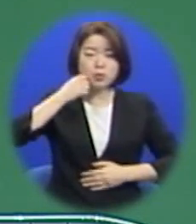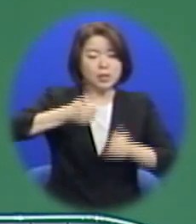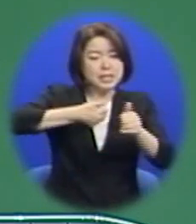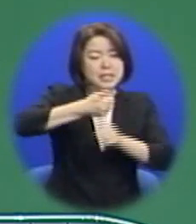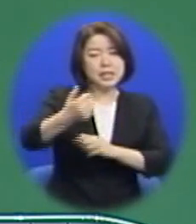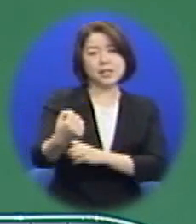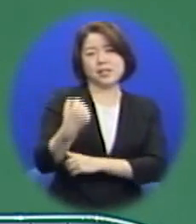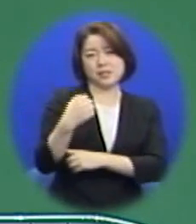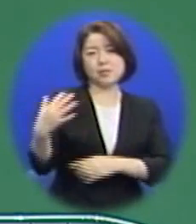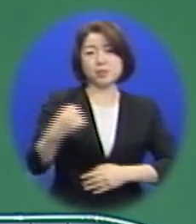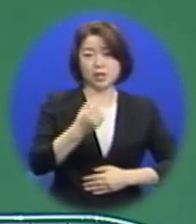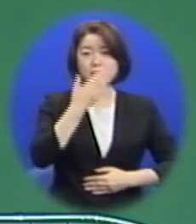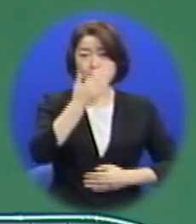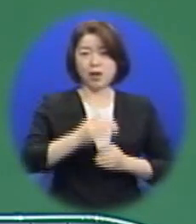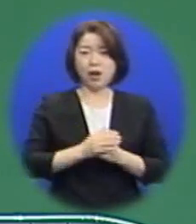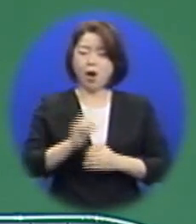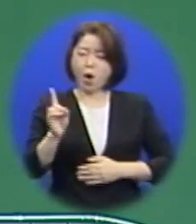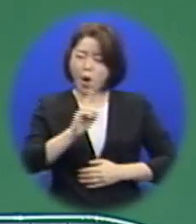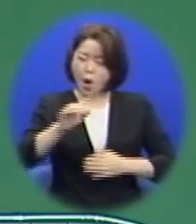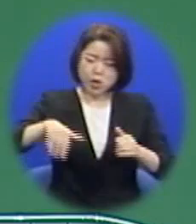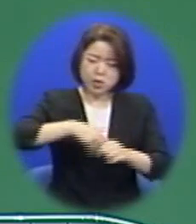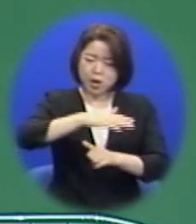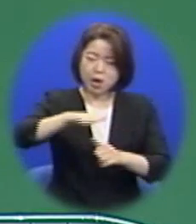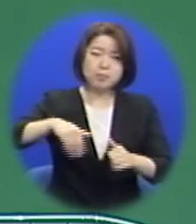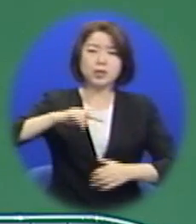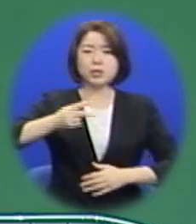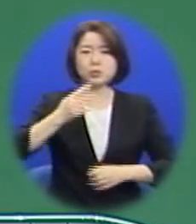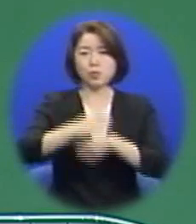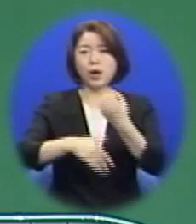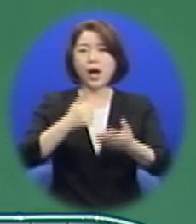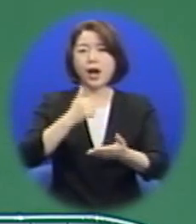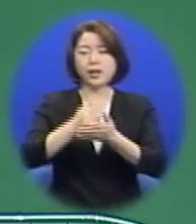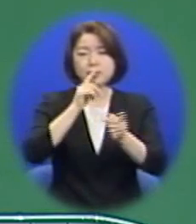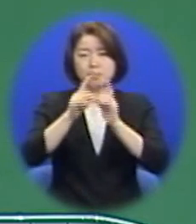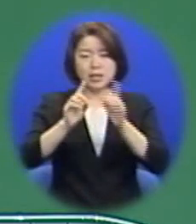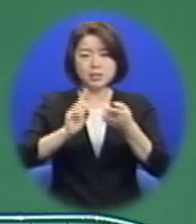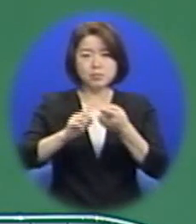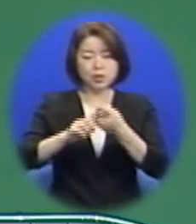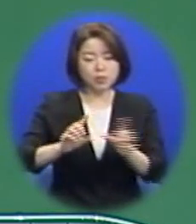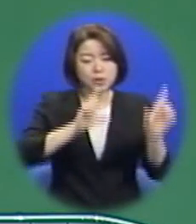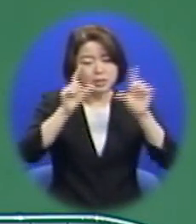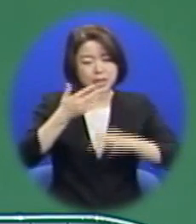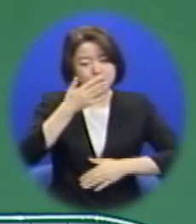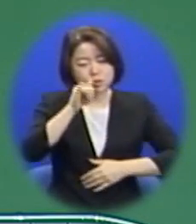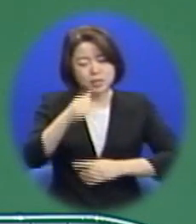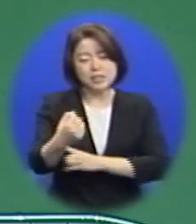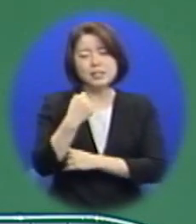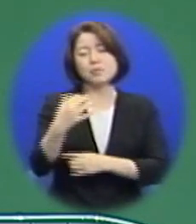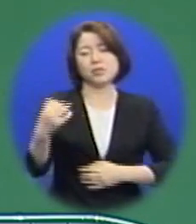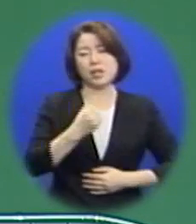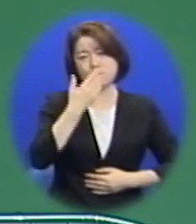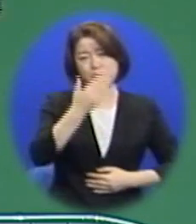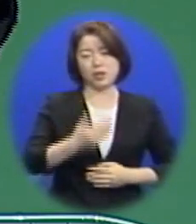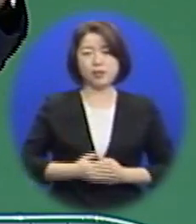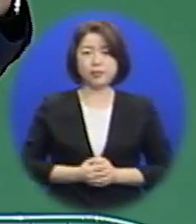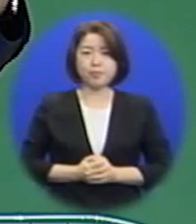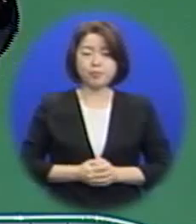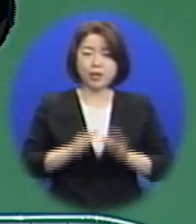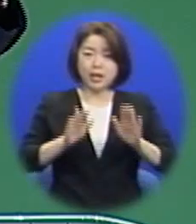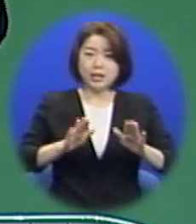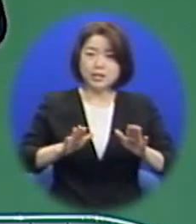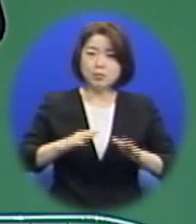얻어요. 어떤 형편에서도 하나님의 말씀대로 살 수 있는 힘을 얻어요. 제가 이번